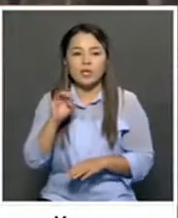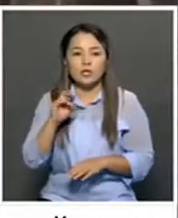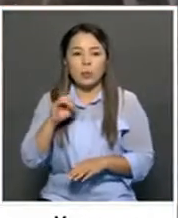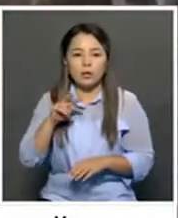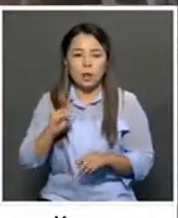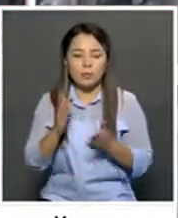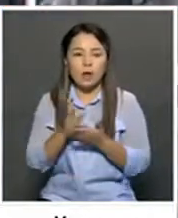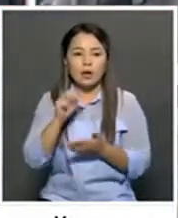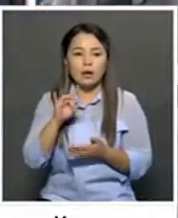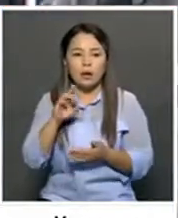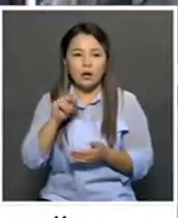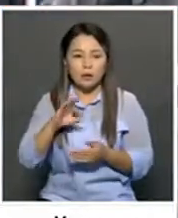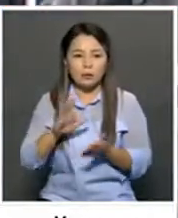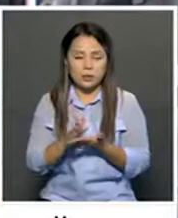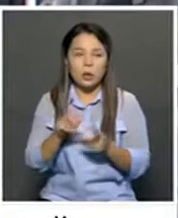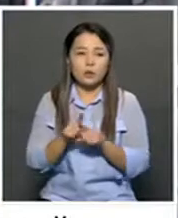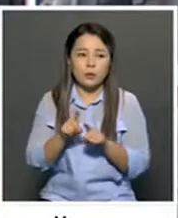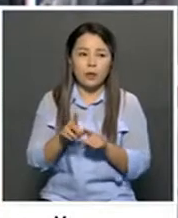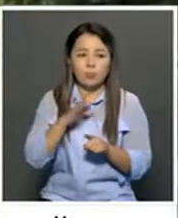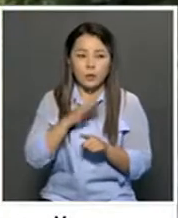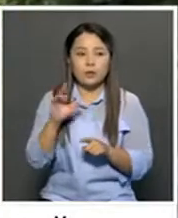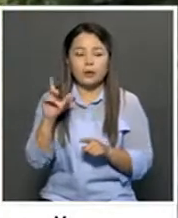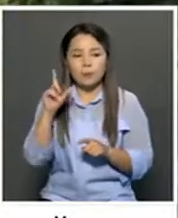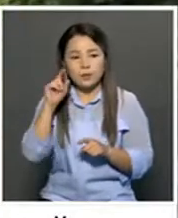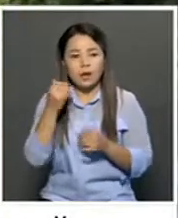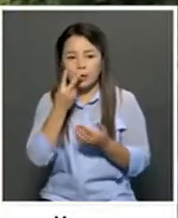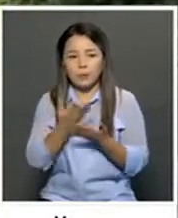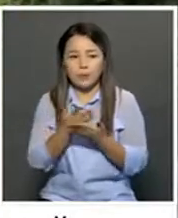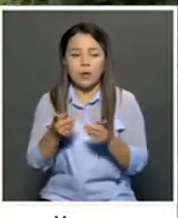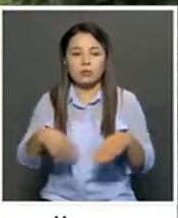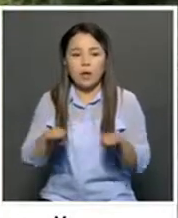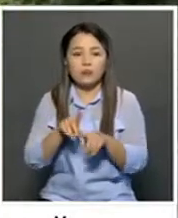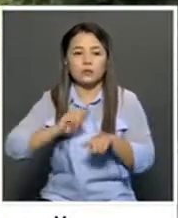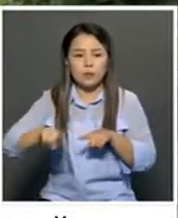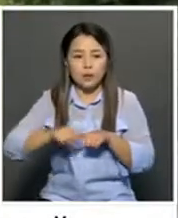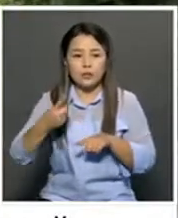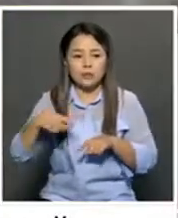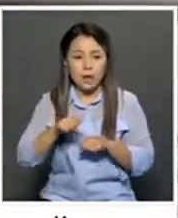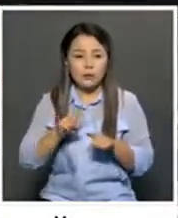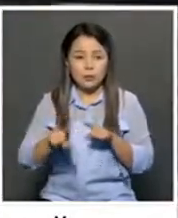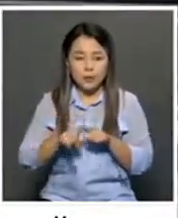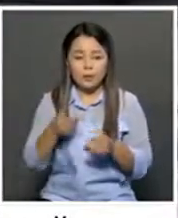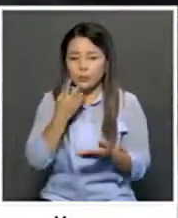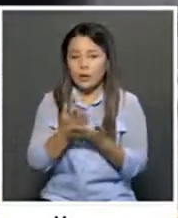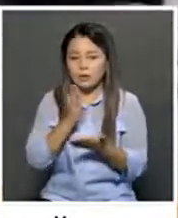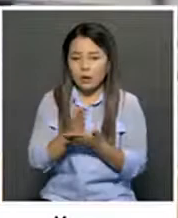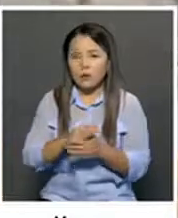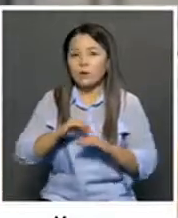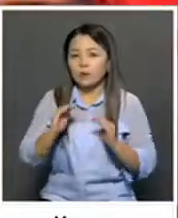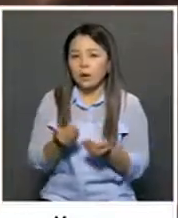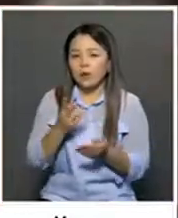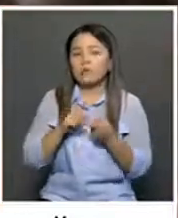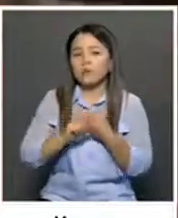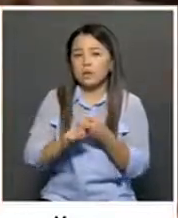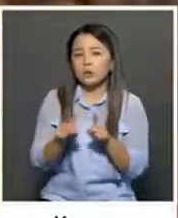астанасы Каракас пен елдің Миранда штаты да сәрсенбіден бастап карантинге қайта жабылады. Сондағы мақсат тағы да күш жалған эпидемияның бетін қайтару. Вирус